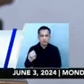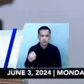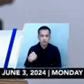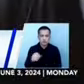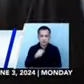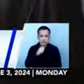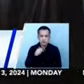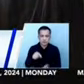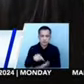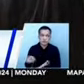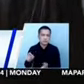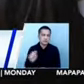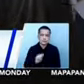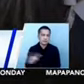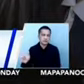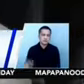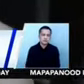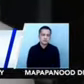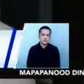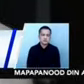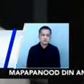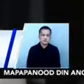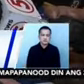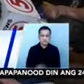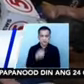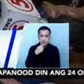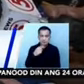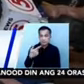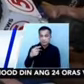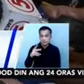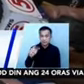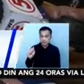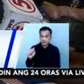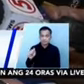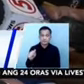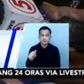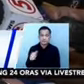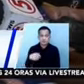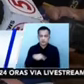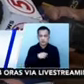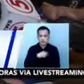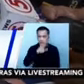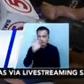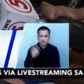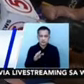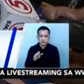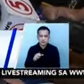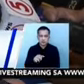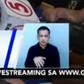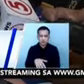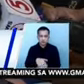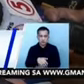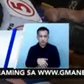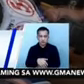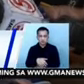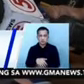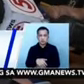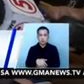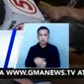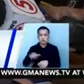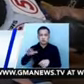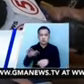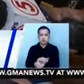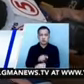lahat ng yan. Pagtitiyak ni Garcia, we will never hesitate to use the full powers of the COMELEC under the Constitution